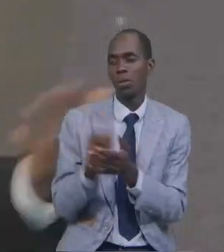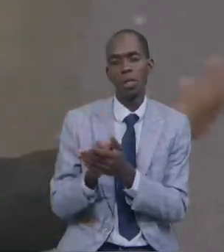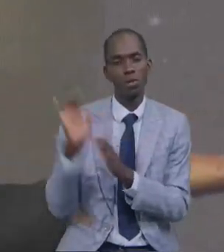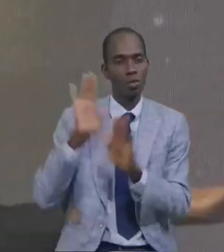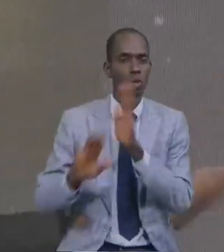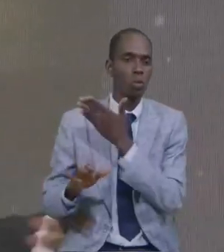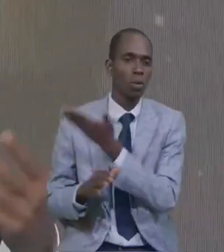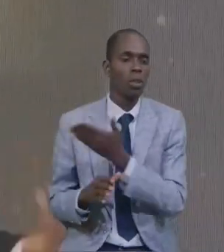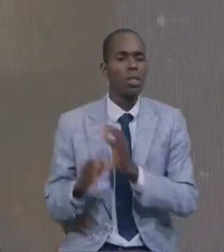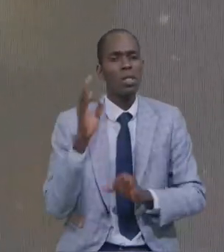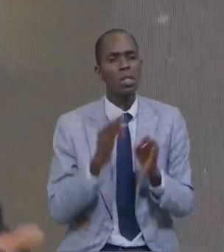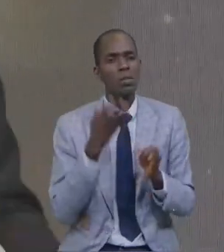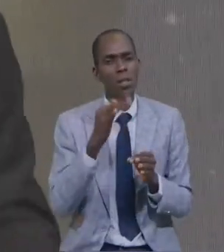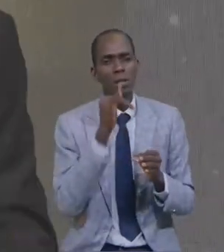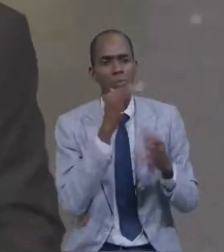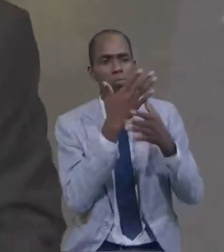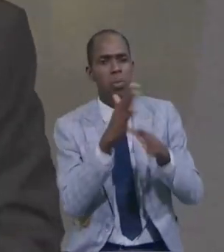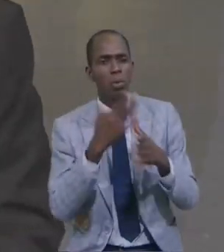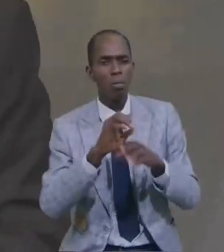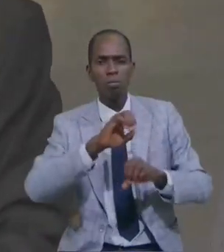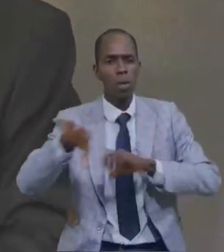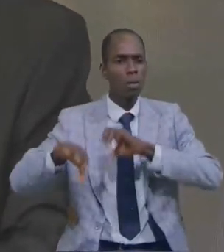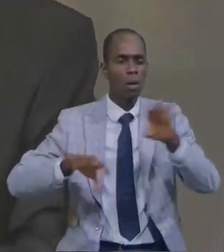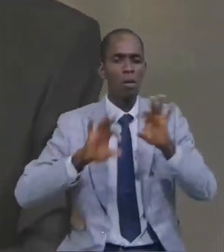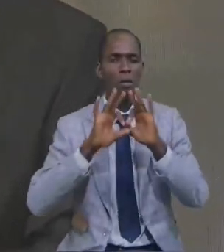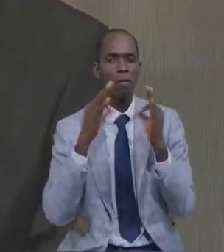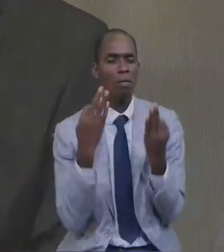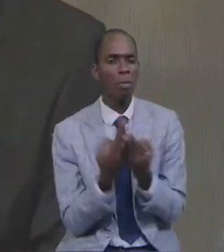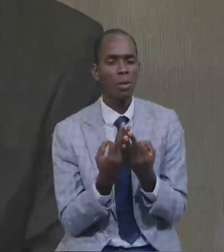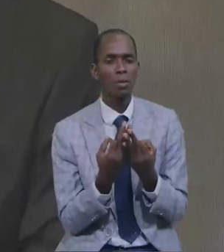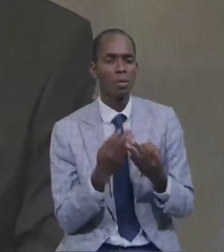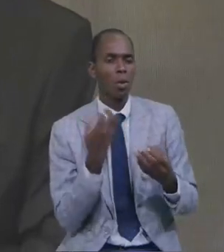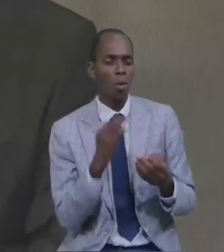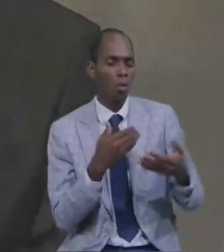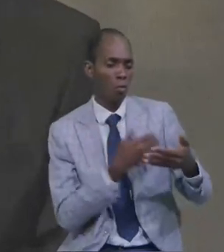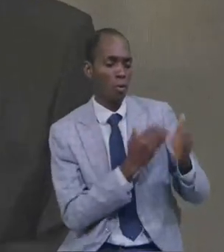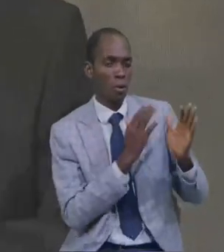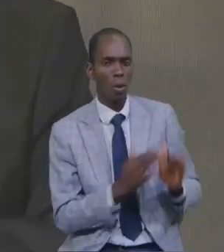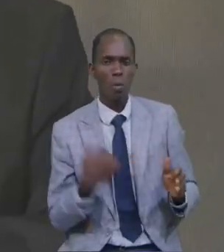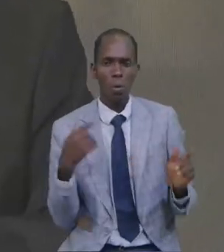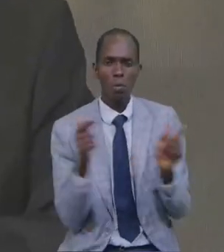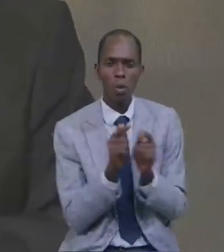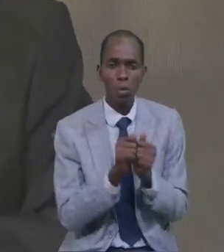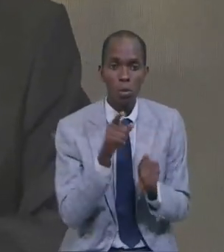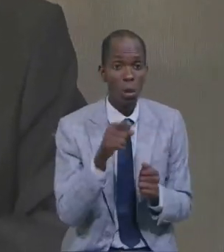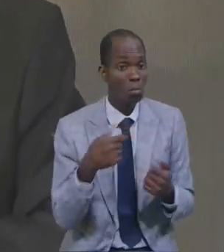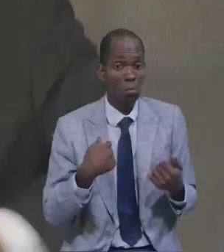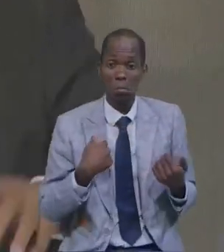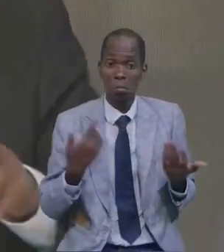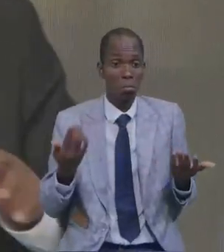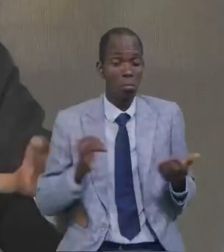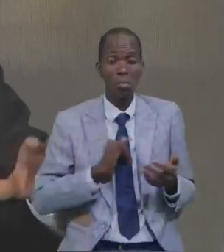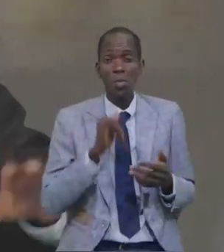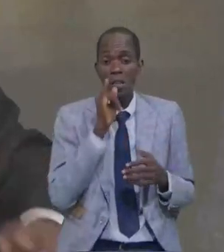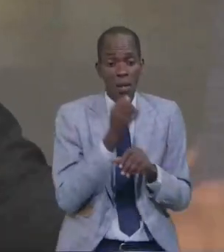nous venons à toi, tu dis, ah, je suis sauvé maintenant. Je suis innocent des actions qui dispersent leurs familles.